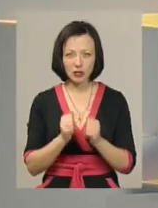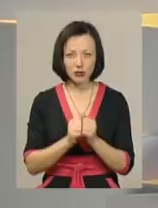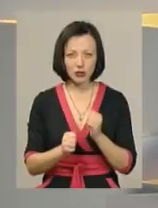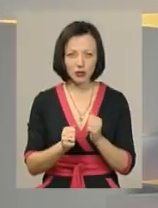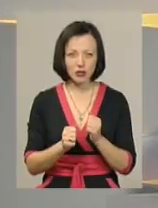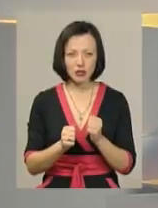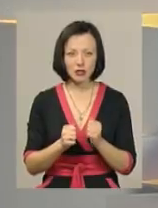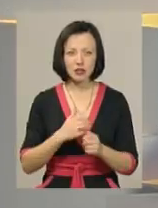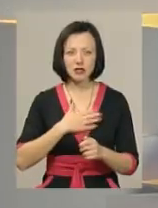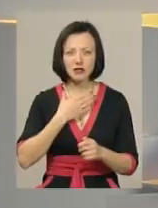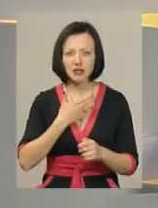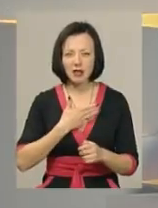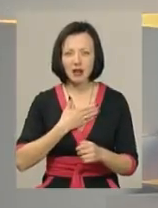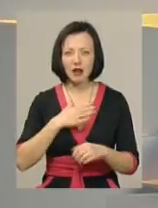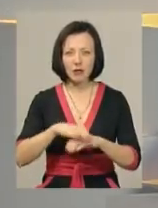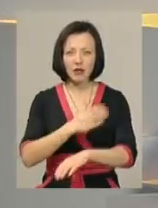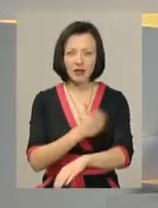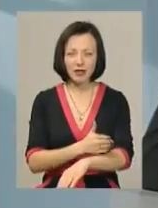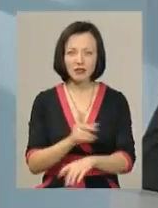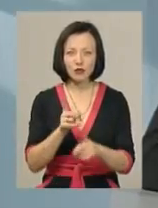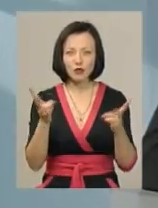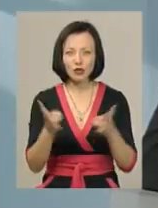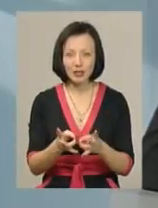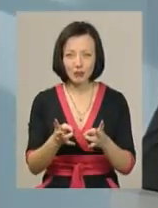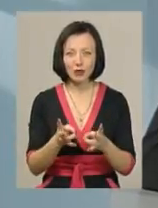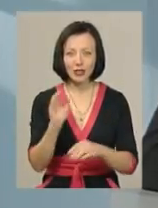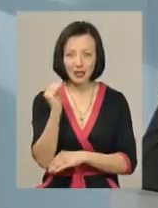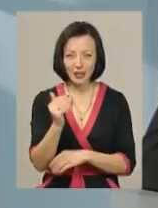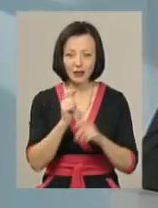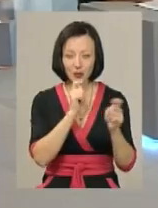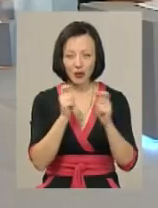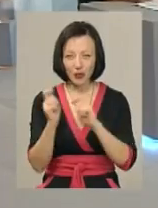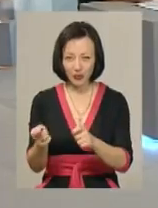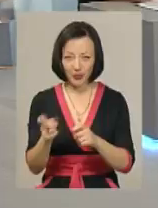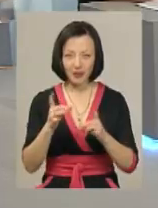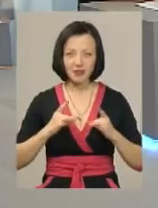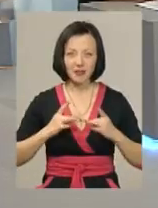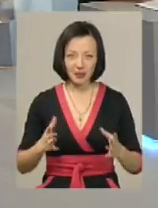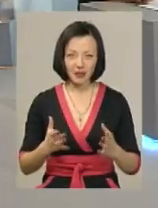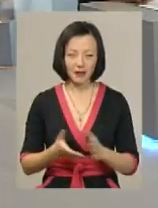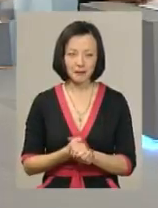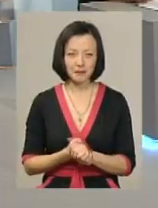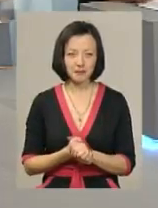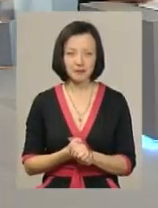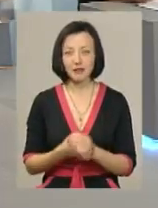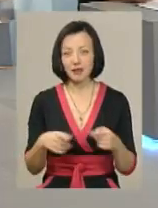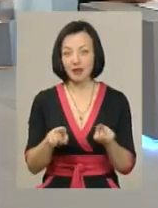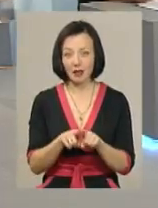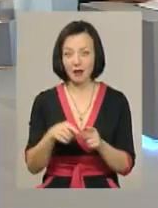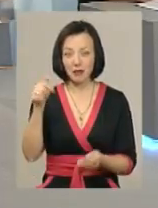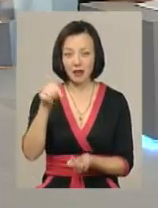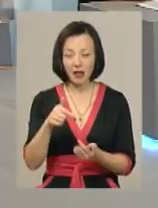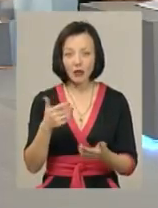там світера ботінки там все Що потрі все що потрібно дитині в основному дарять на свята ну оскільки Ну так якось